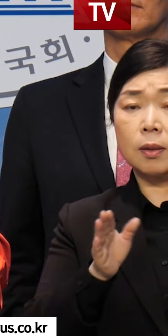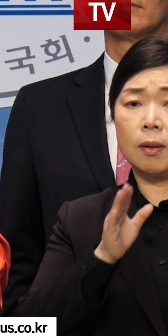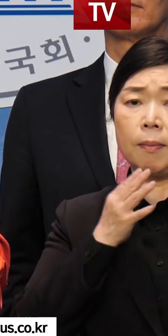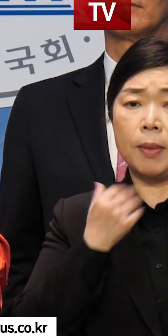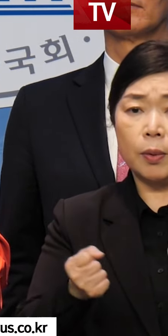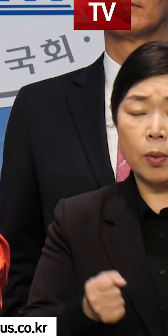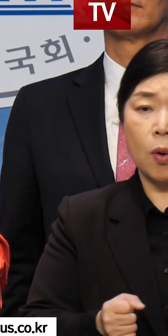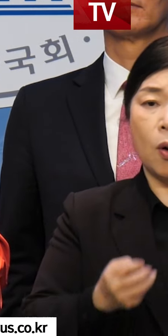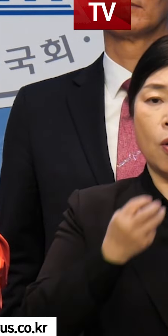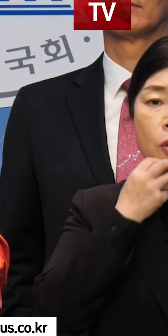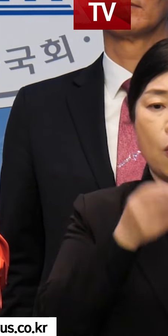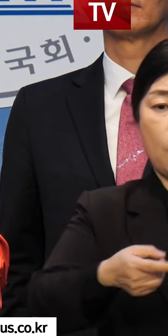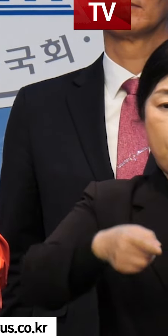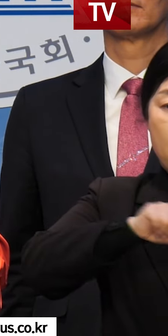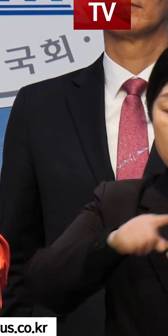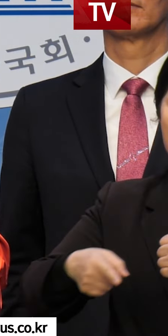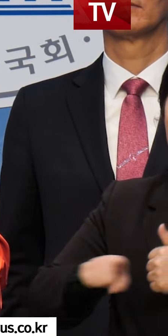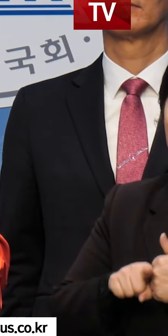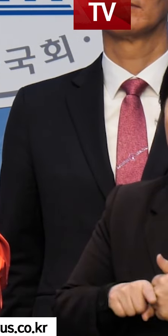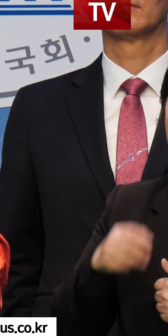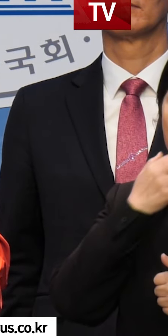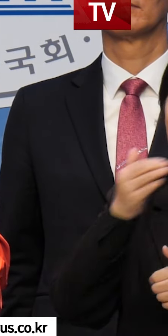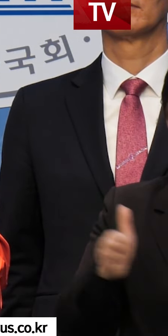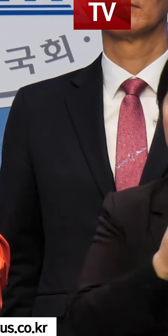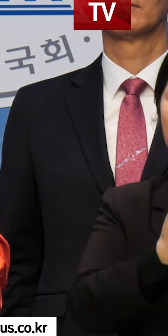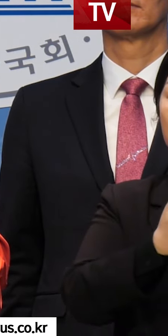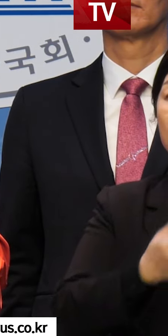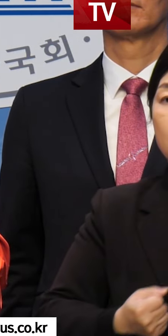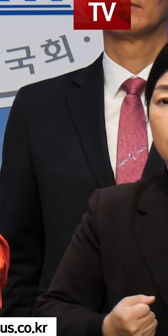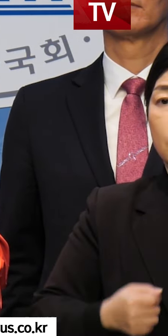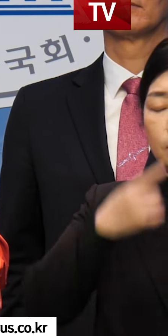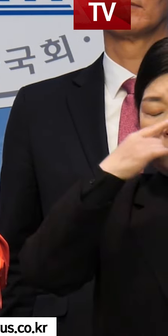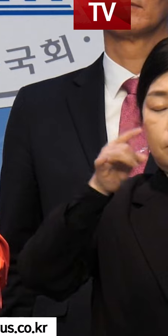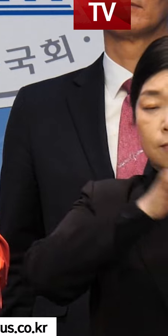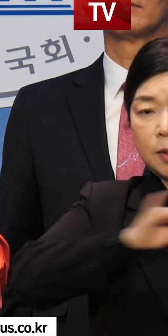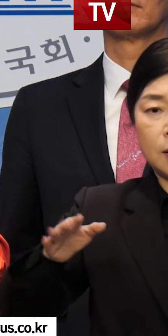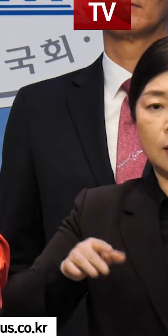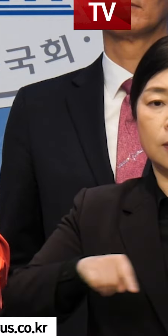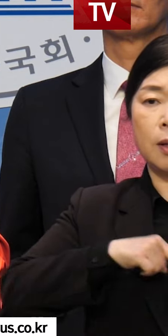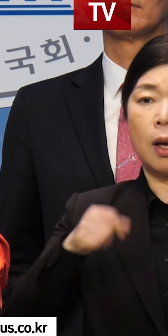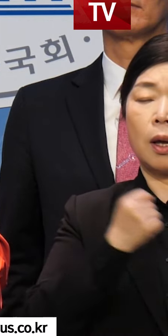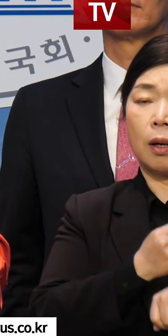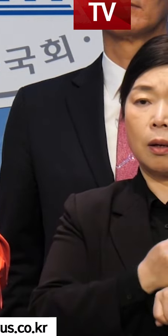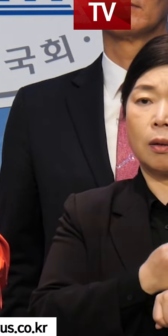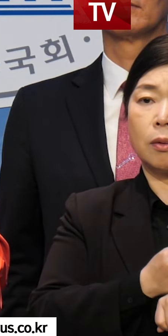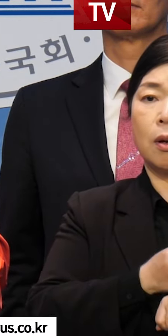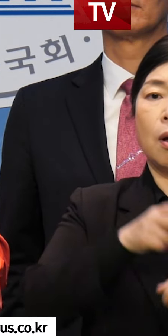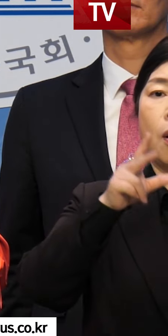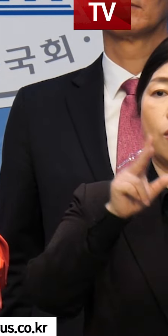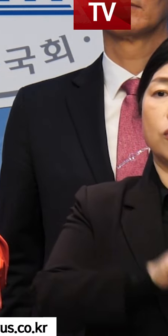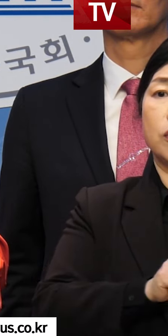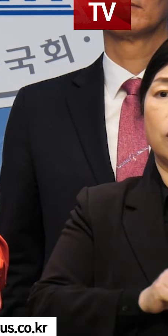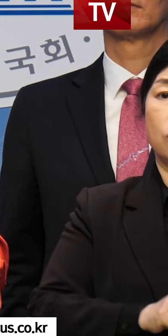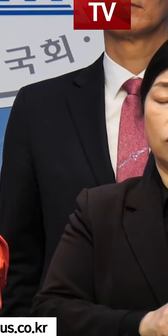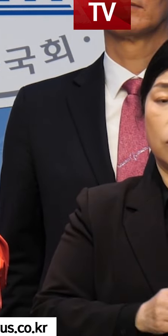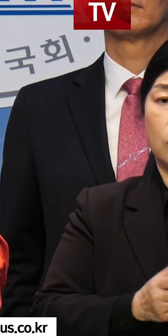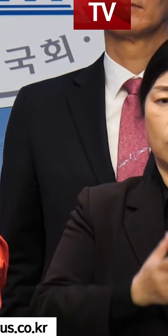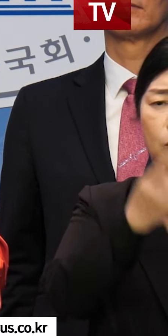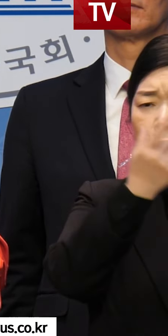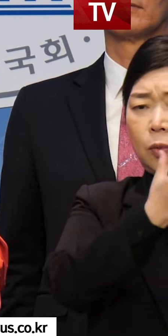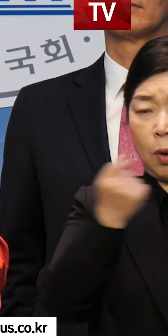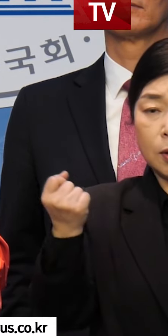서울 편입과 경기 분도 원샷법을 발의해 두 문제를 똑같은 비중으로